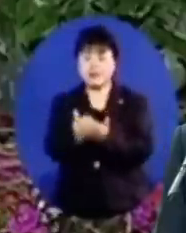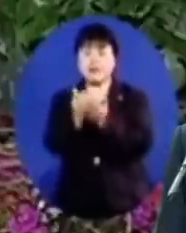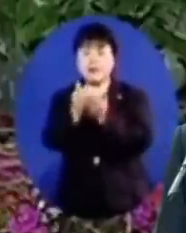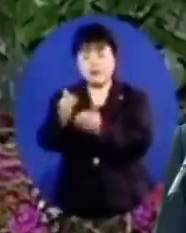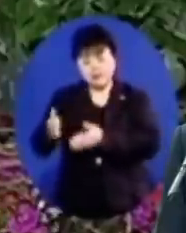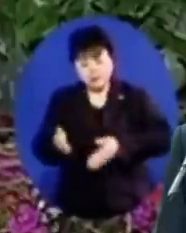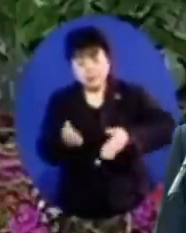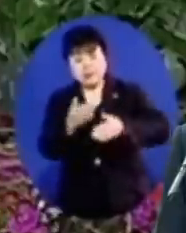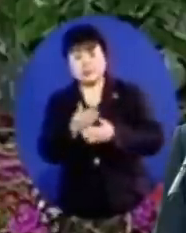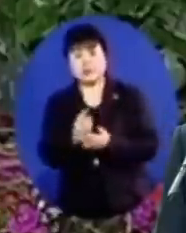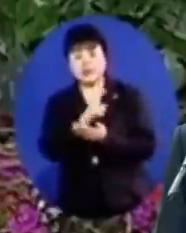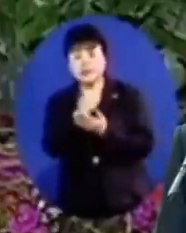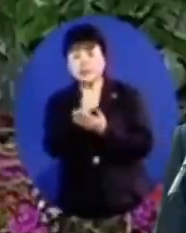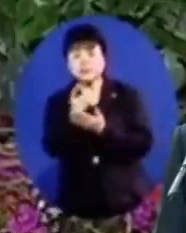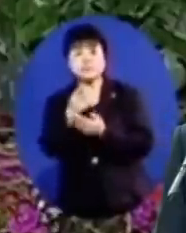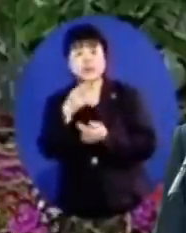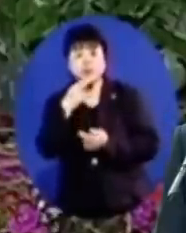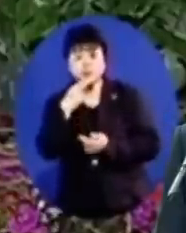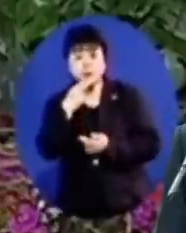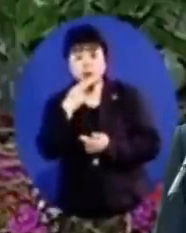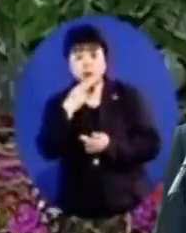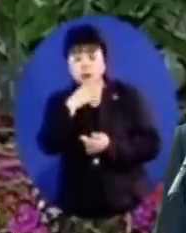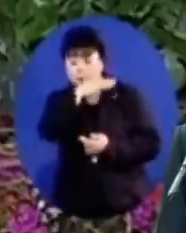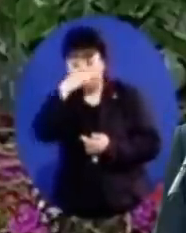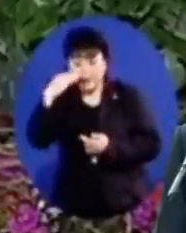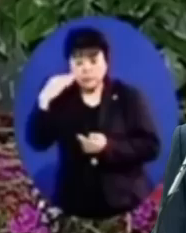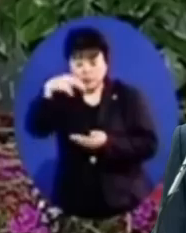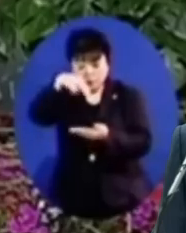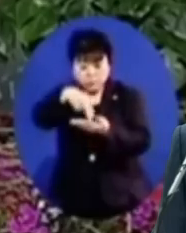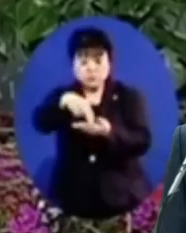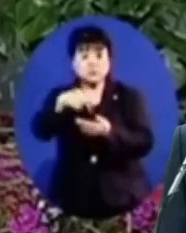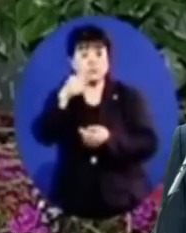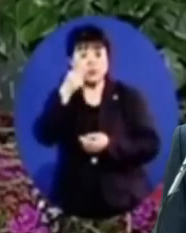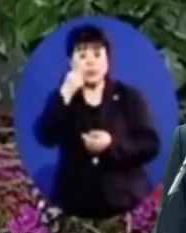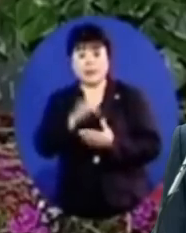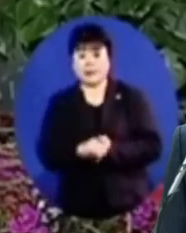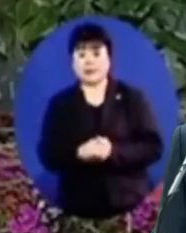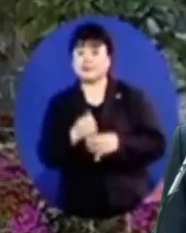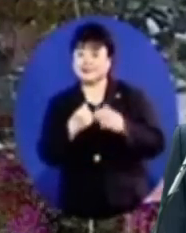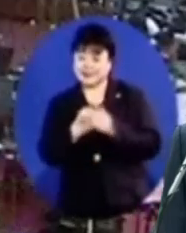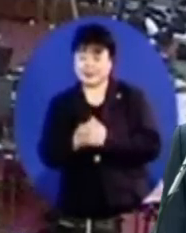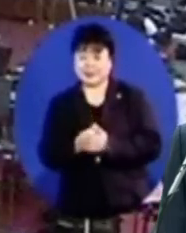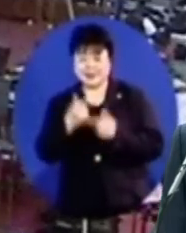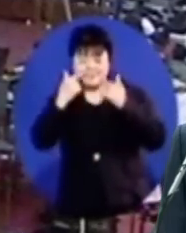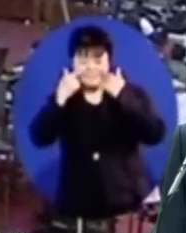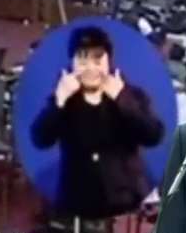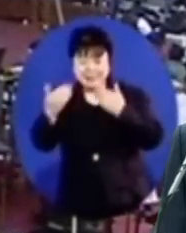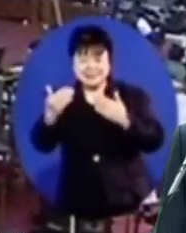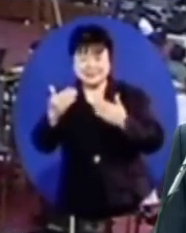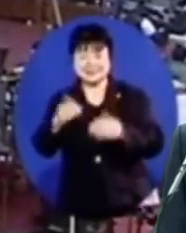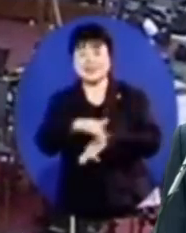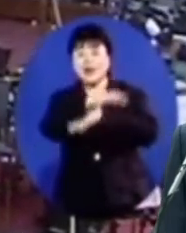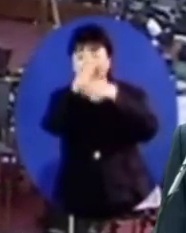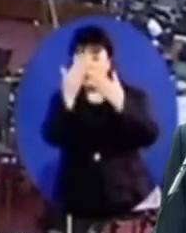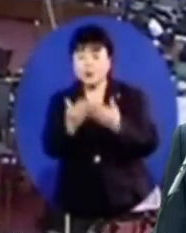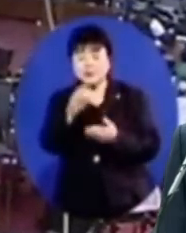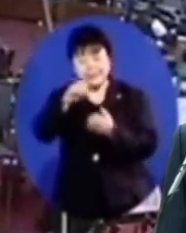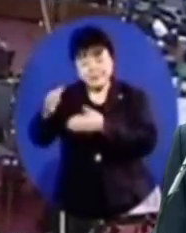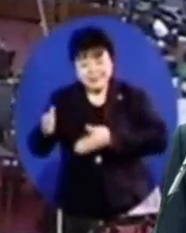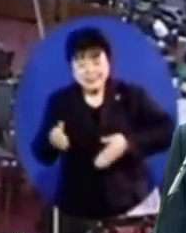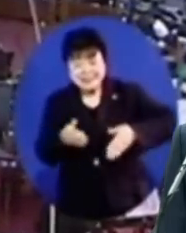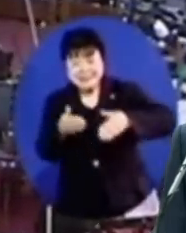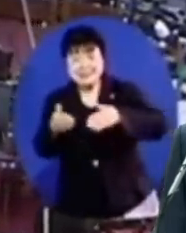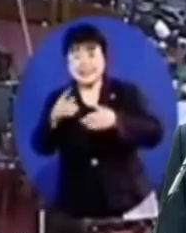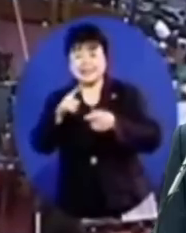바다에서 나침반이 없이 어떻게 바로 갈 수 있겠습니까? 그러므로 반드시 우리의 앞니를